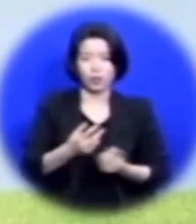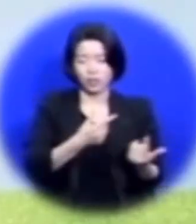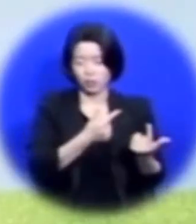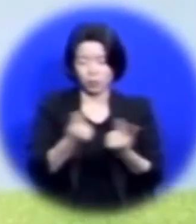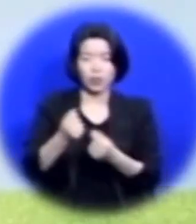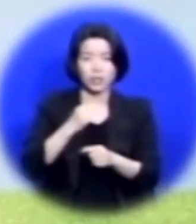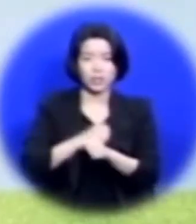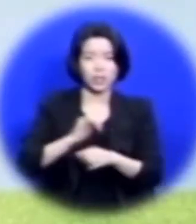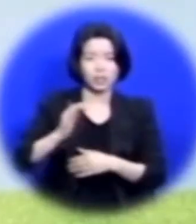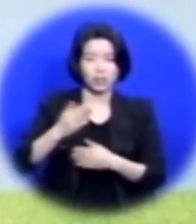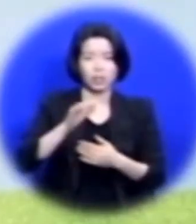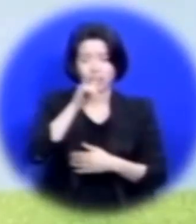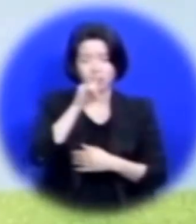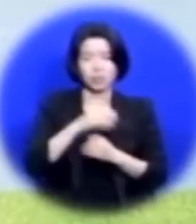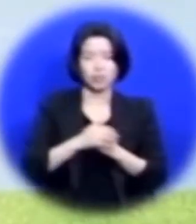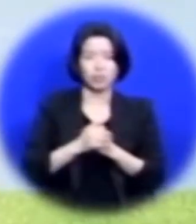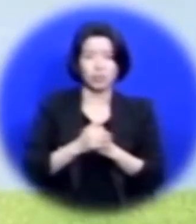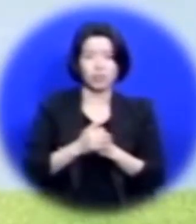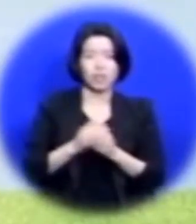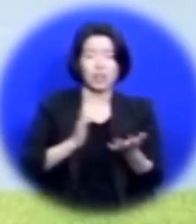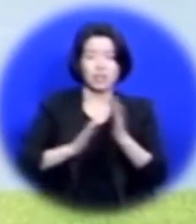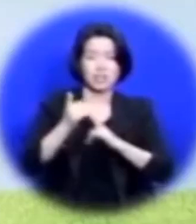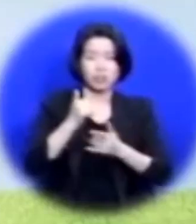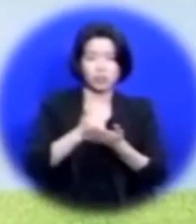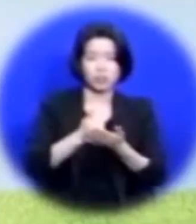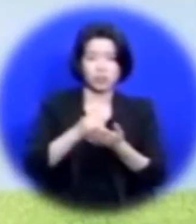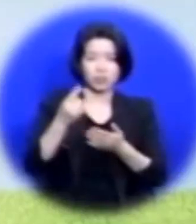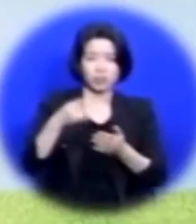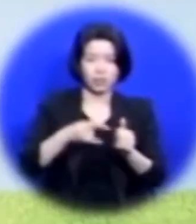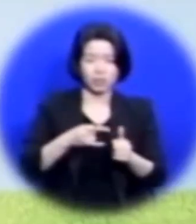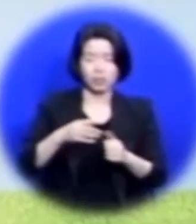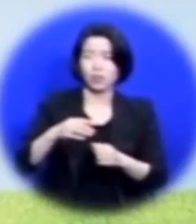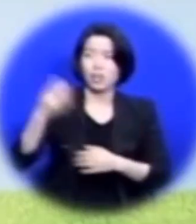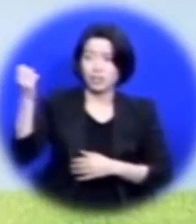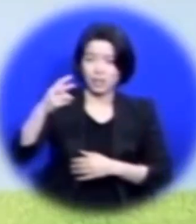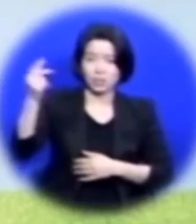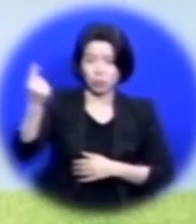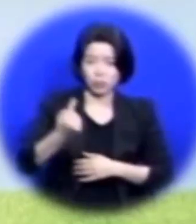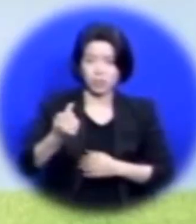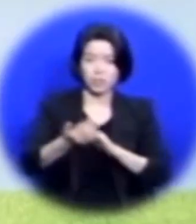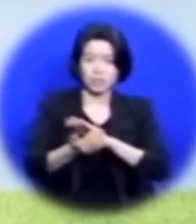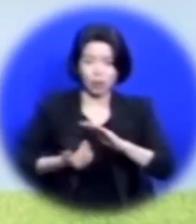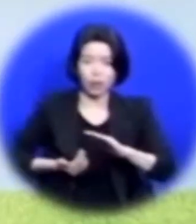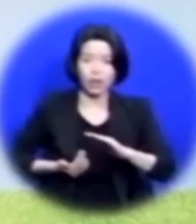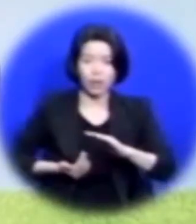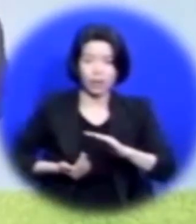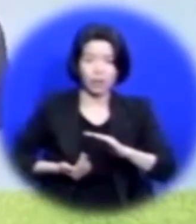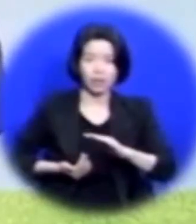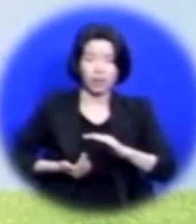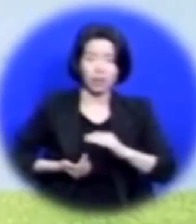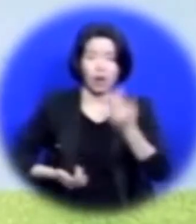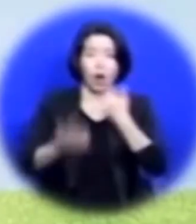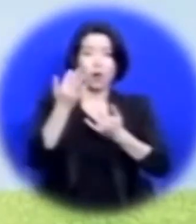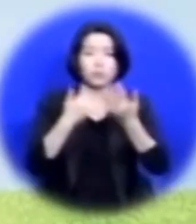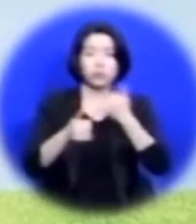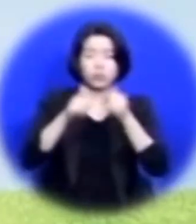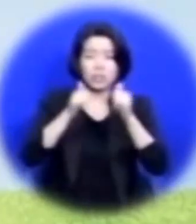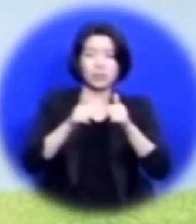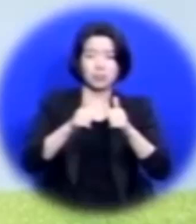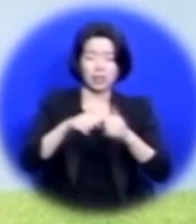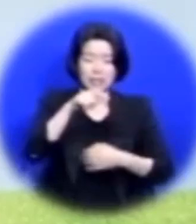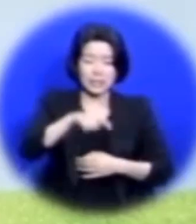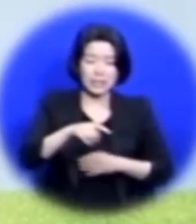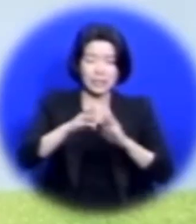때가 예수님께서 재림 하시기 전에 불 심판이 이 땅에